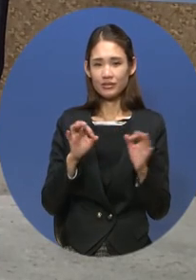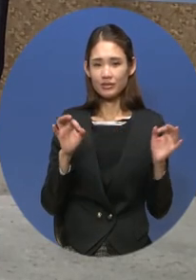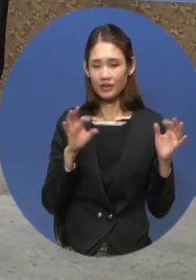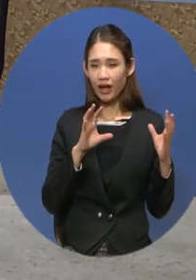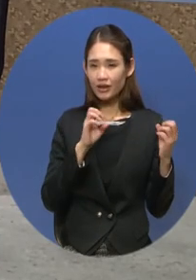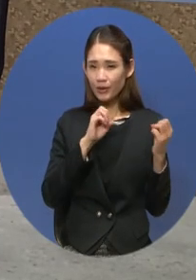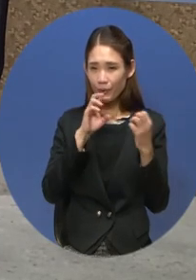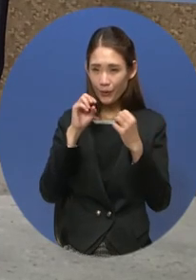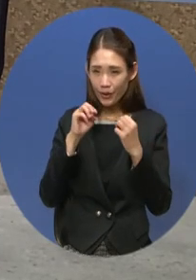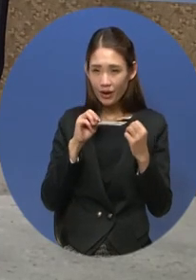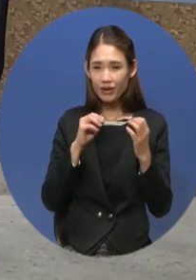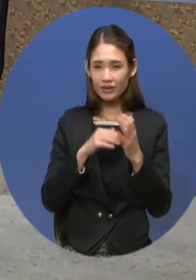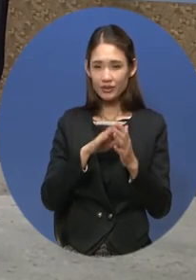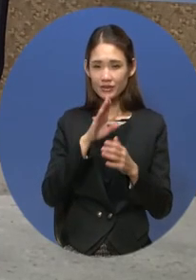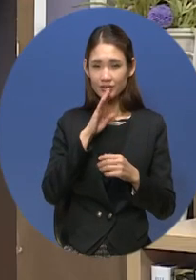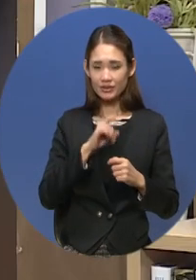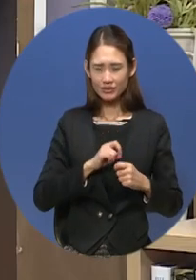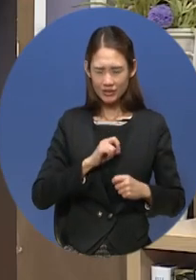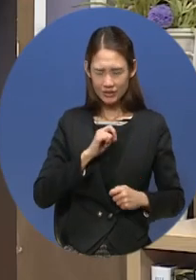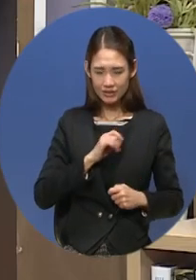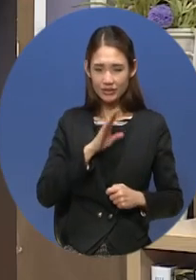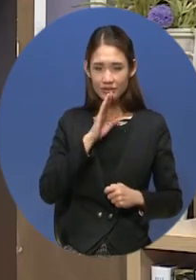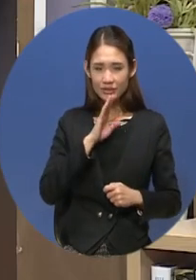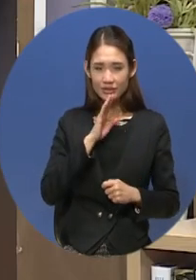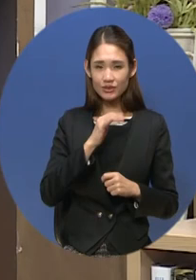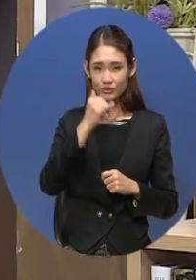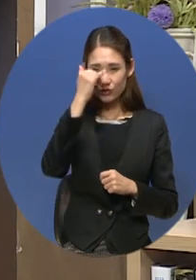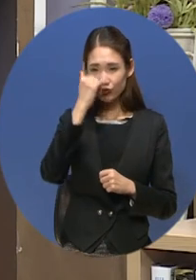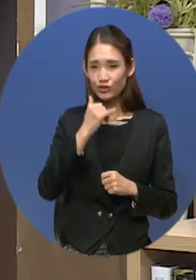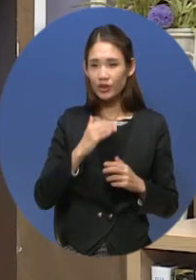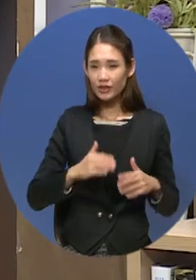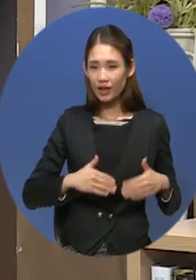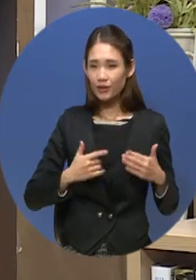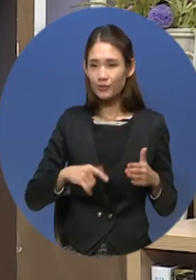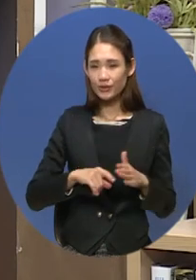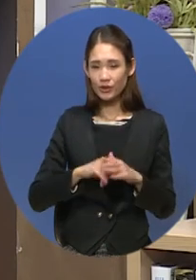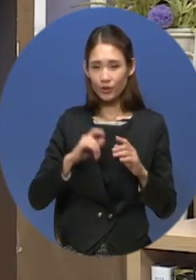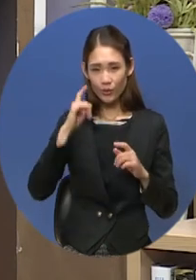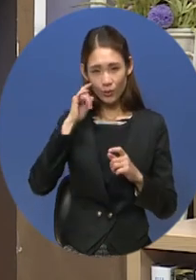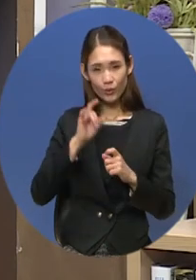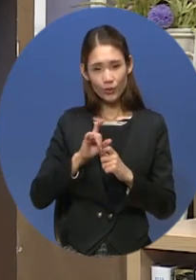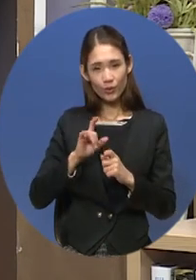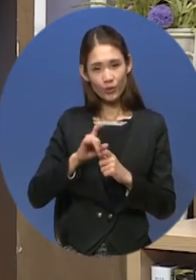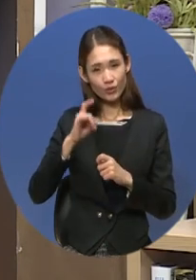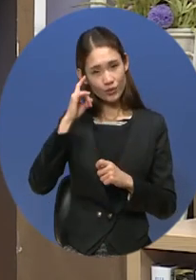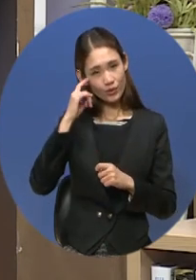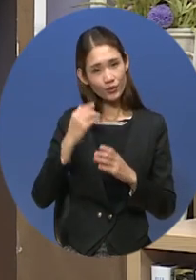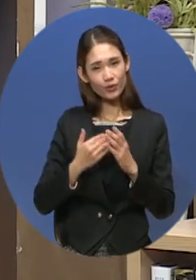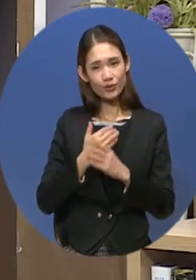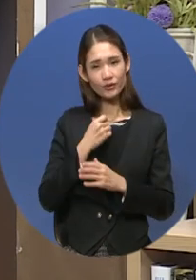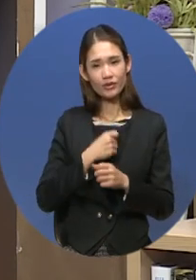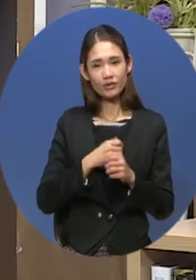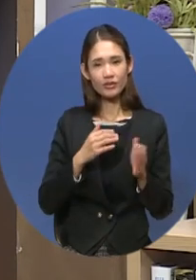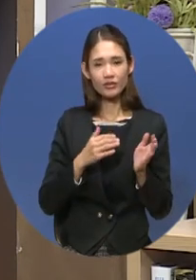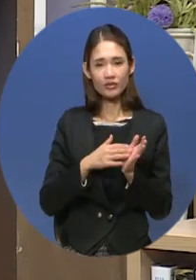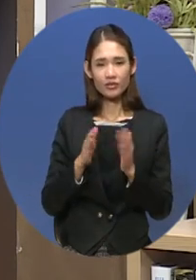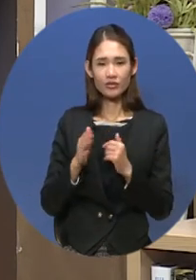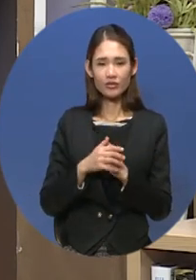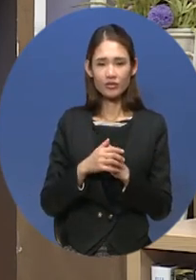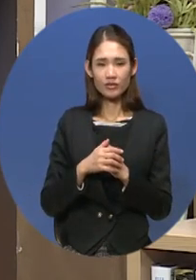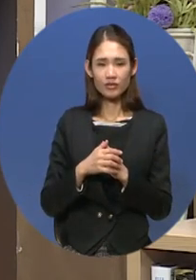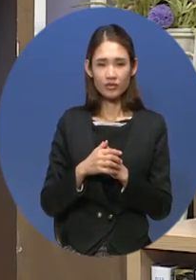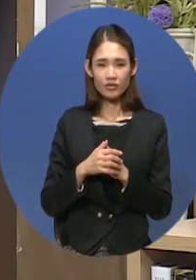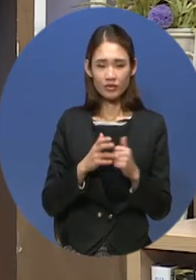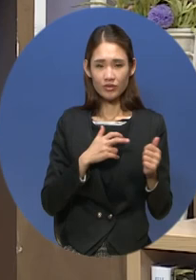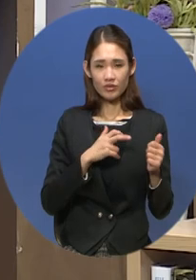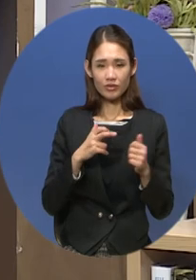대화를 나눴지만 정말 진심으로 이 충남을 위하고 고민을 하고 계신다는 생각이 들었었거든요. 아, 네. 그런데 이제